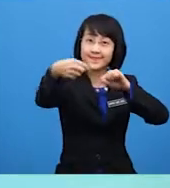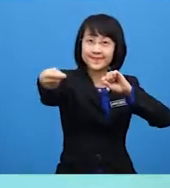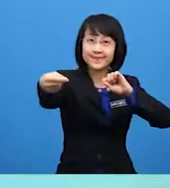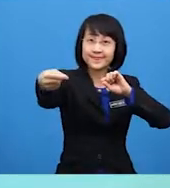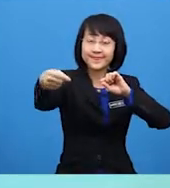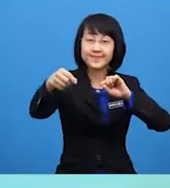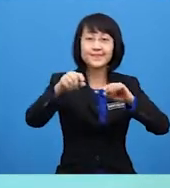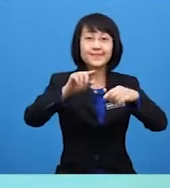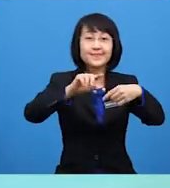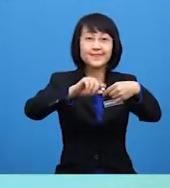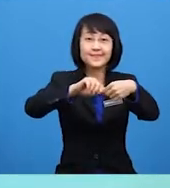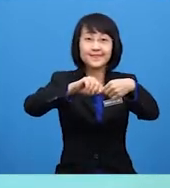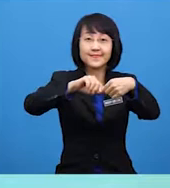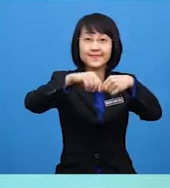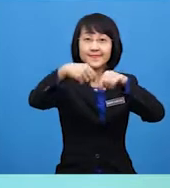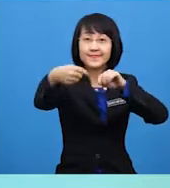Satu,